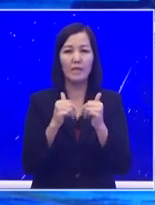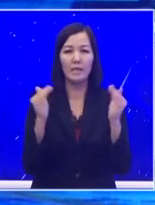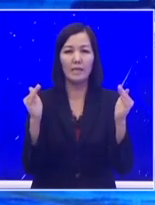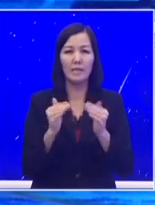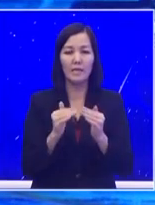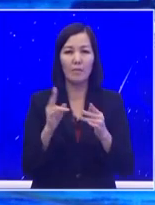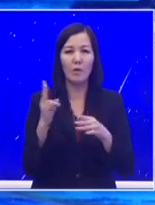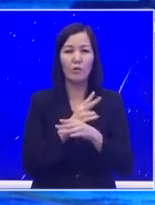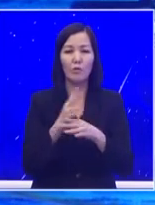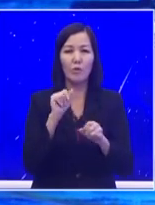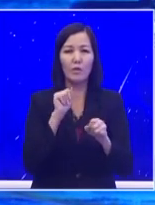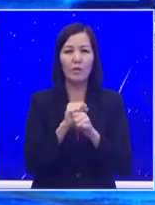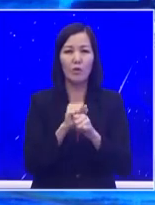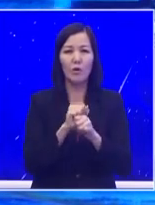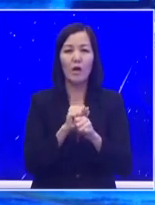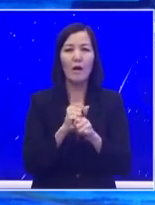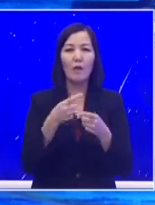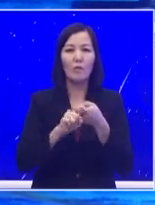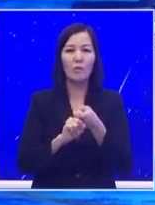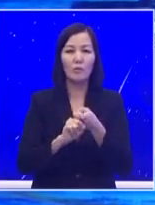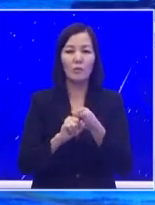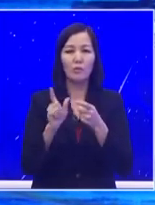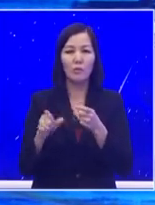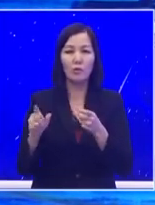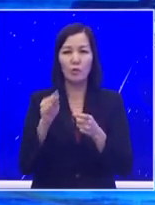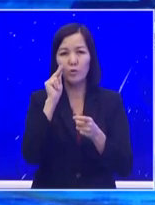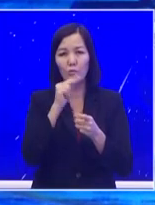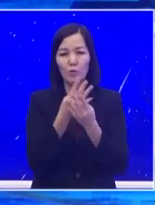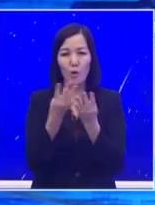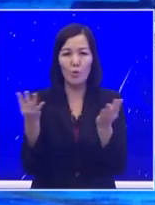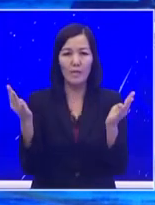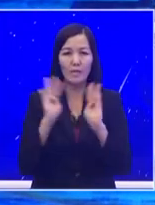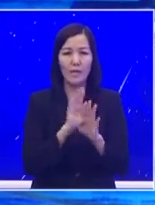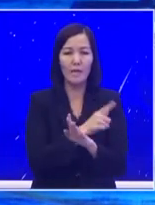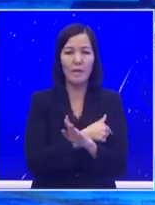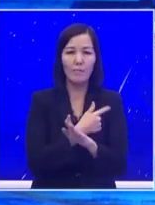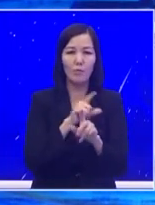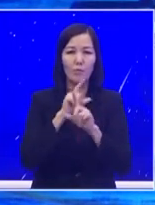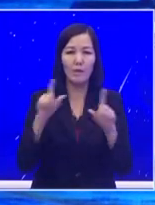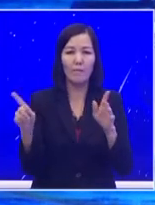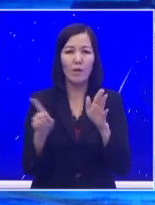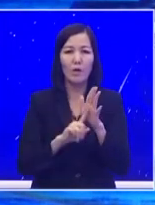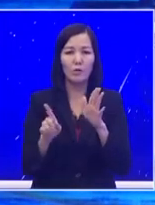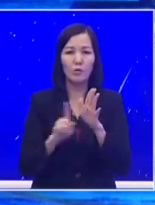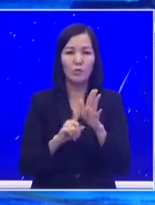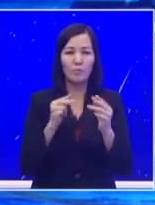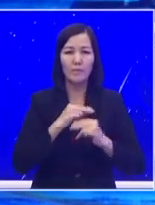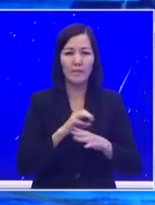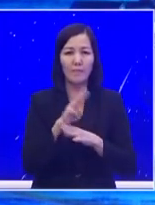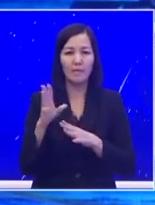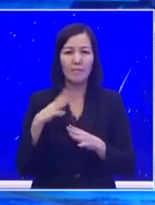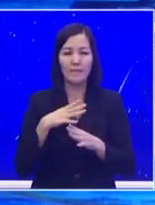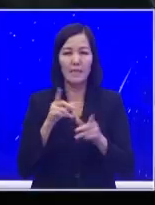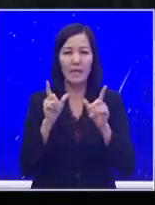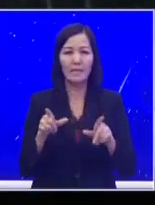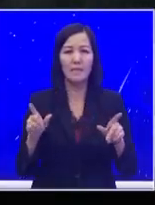уақытта тоқтатылады. Вирусты жұқтырғандар мен күдіктілер оқшауланғандарға емдеу мекемелерінің үздіксіз жұмысы қамтамасыз етіледі.